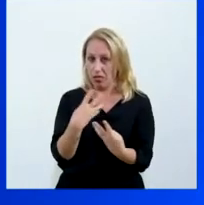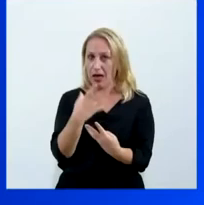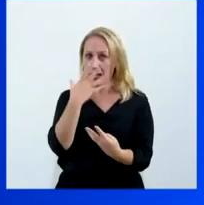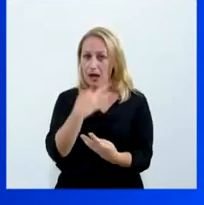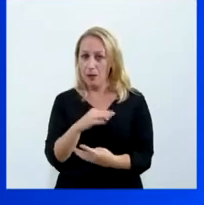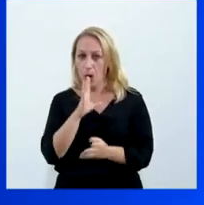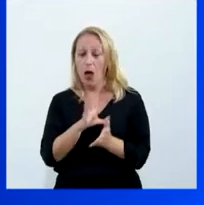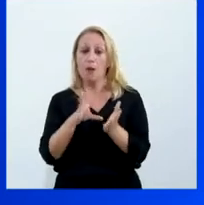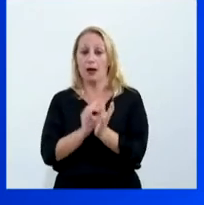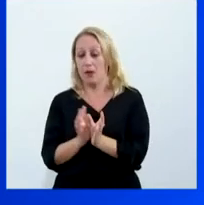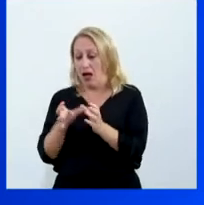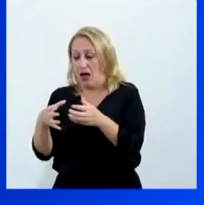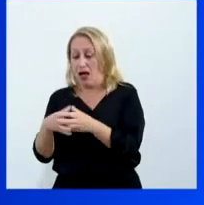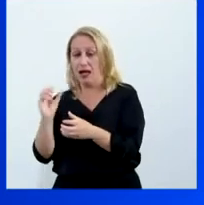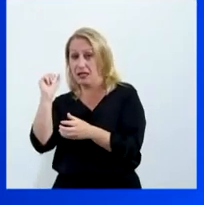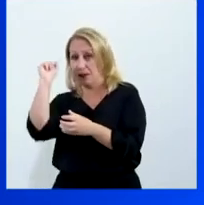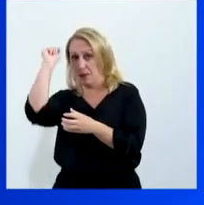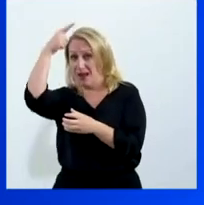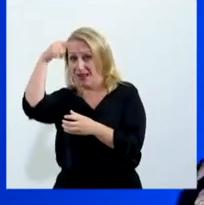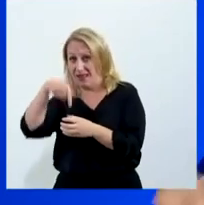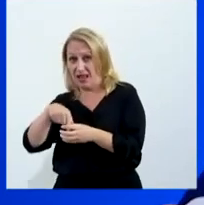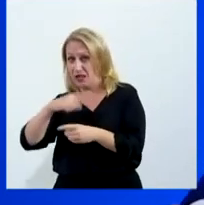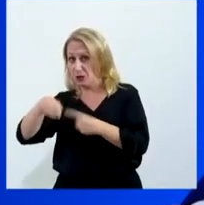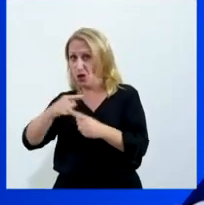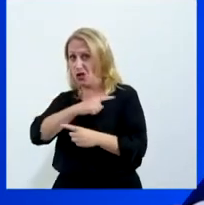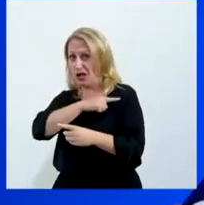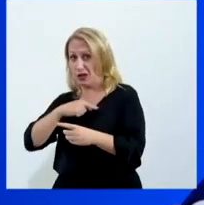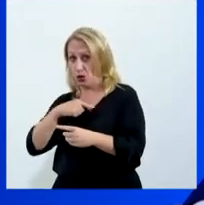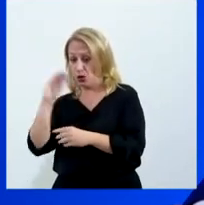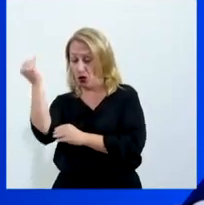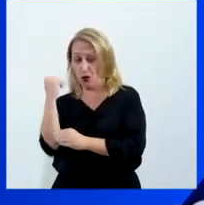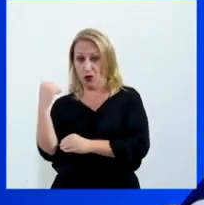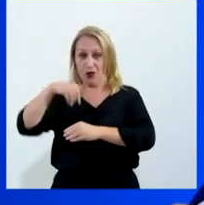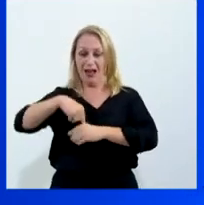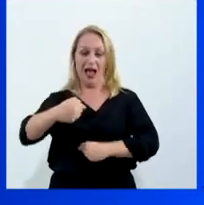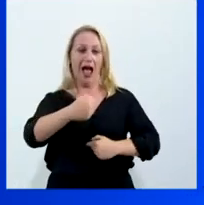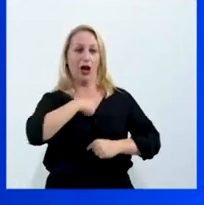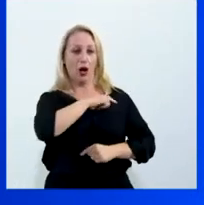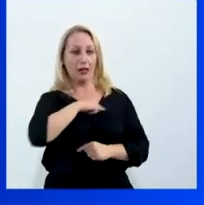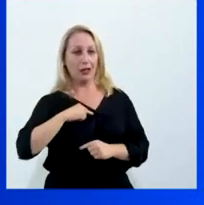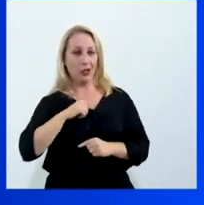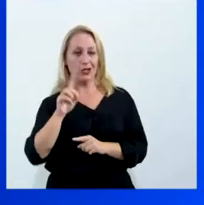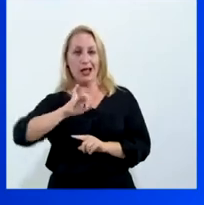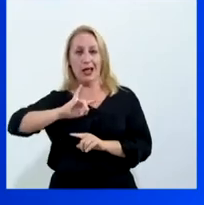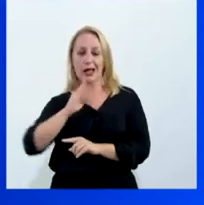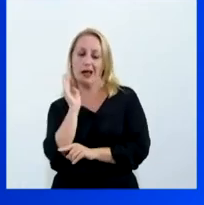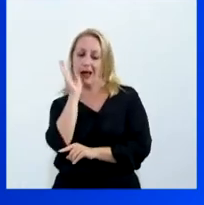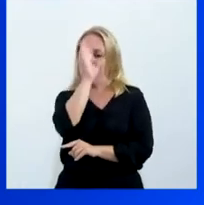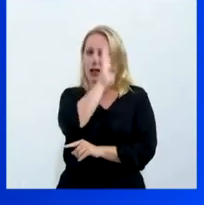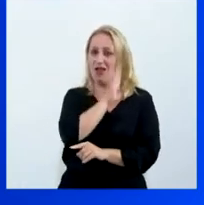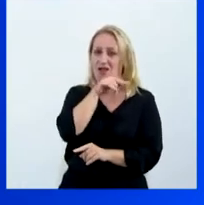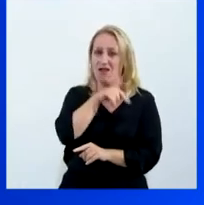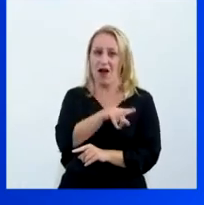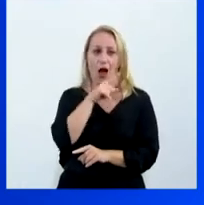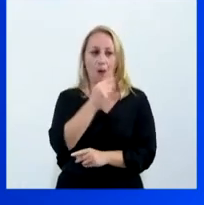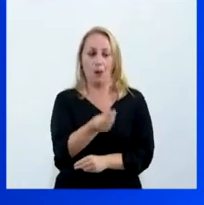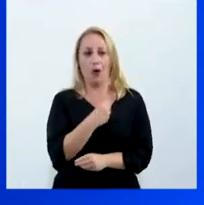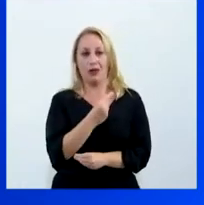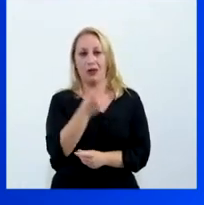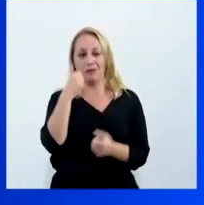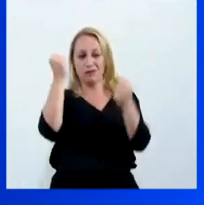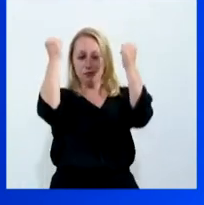του κόμματος των Σπαρτιατών δεν ήταν αυτός ο οποίος εμφανίστηκε στη Βουλή ως ο αρχηγός του κόμματος. Αλλά αυτό είναι ένα ζήτημα το οποίο δεν αφορά την